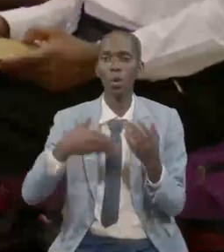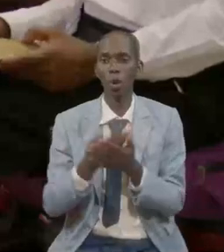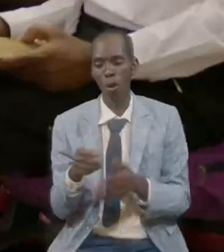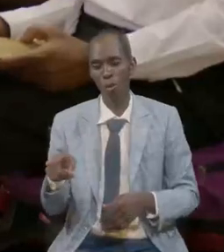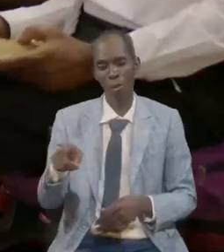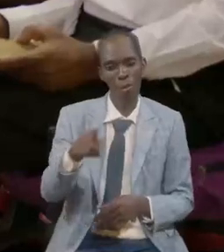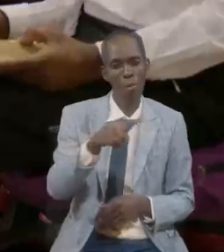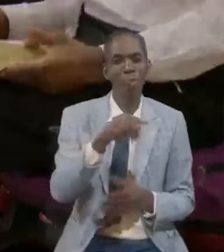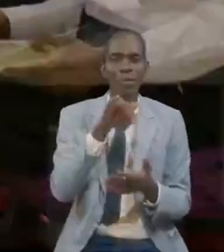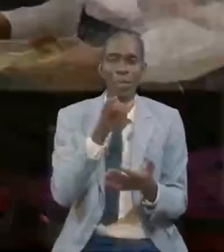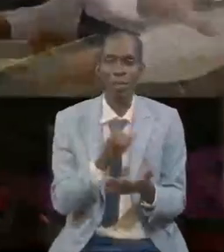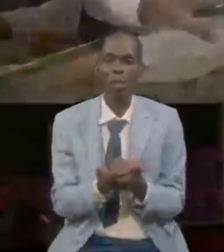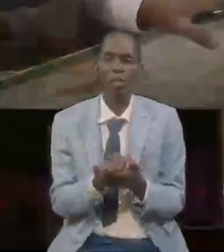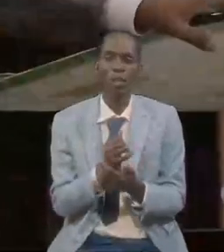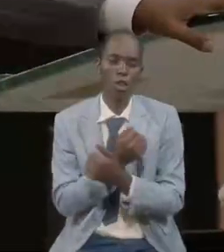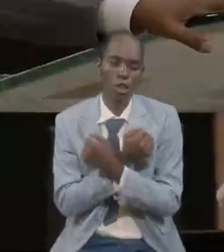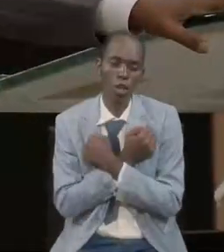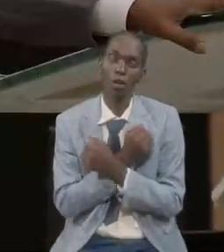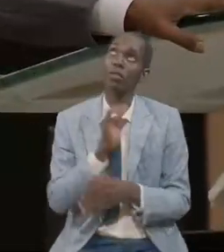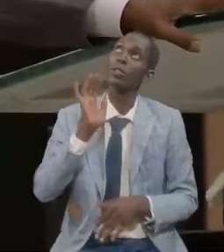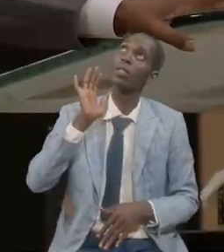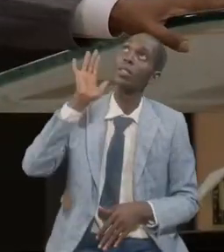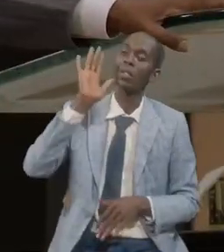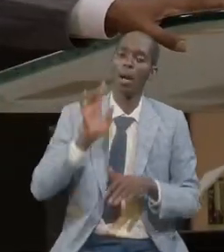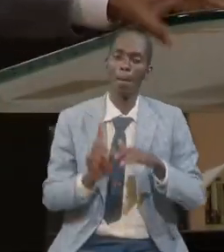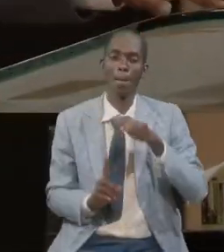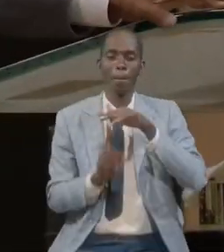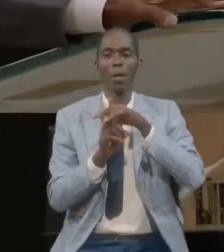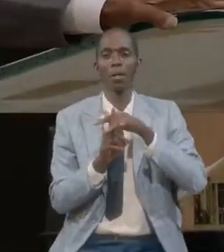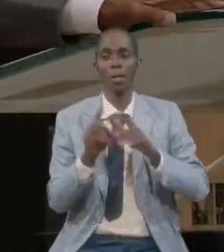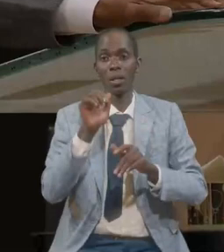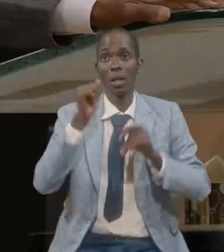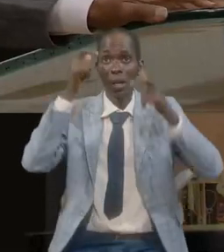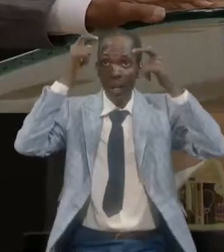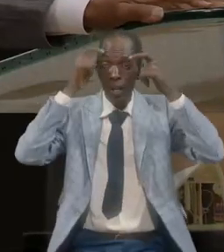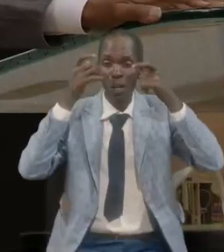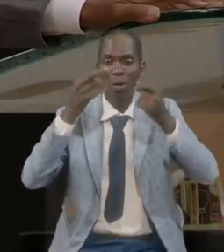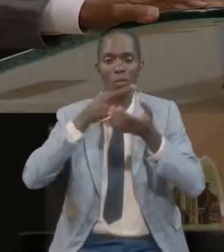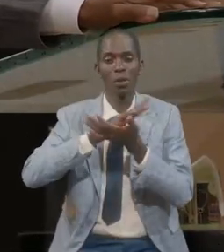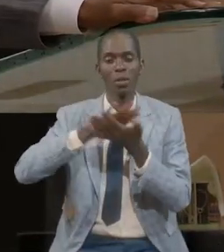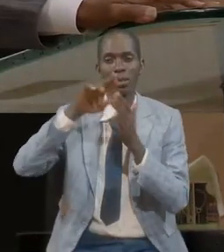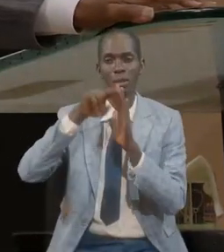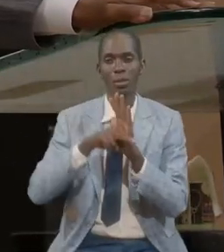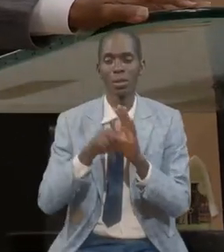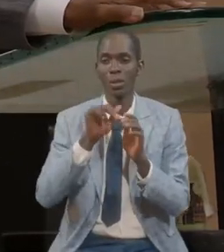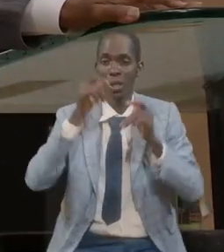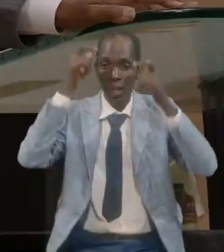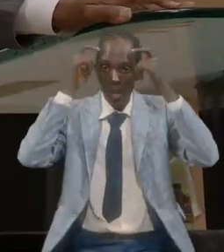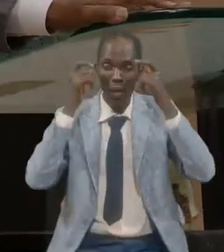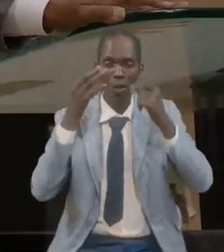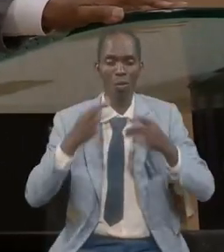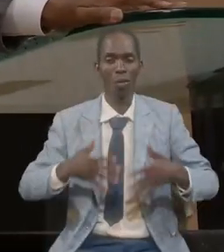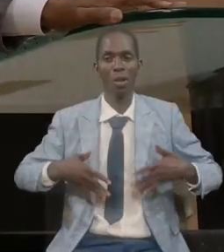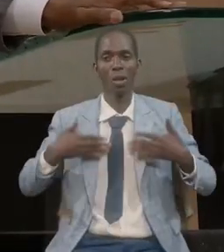tous ceux qui auront aimé son avènement. Une couronne de justice, une couronne de